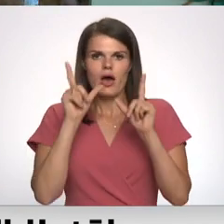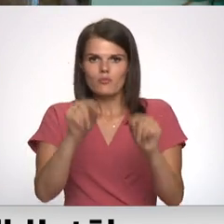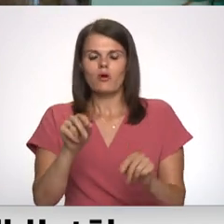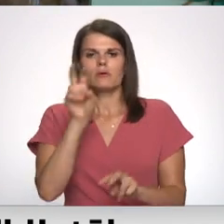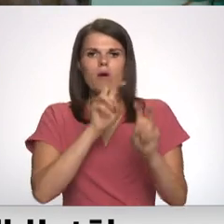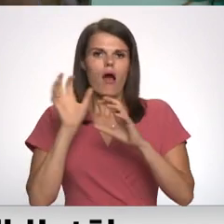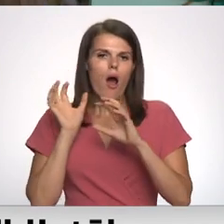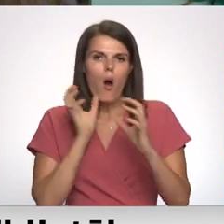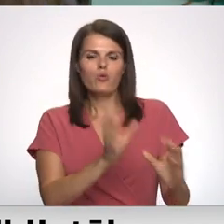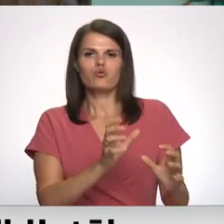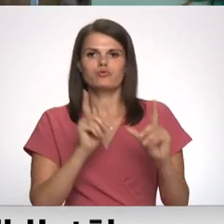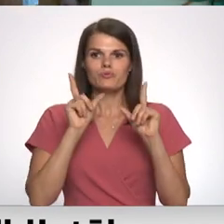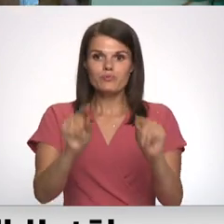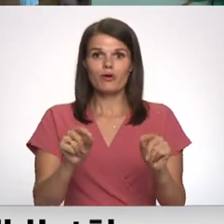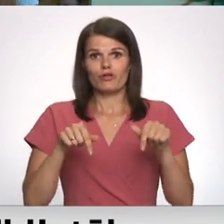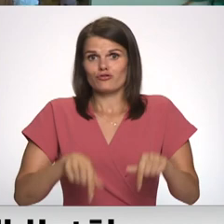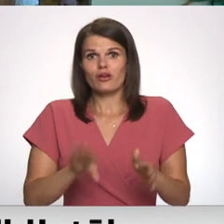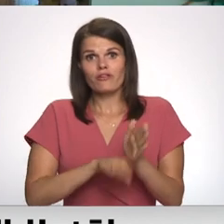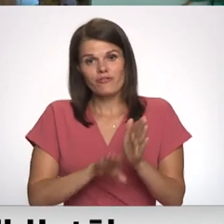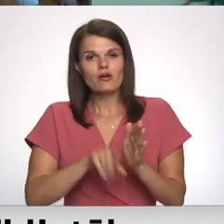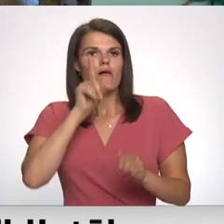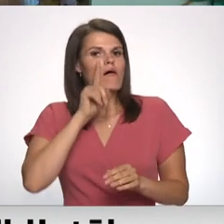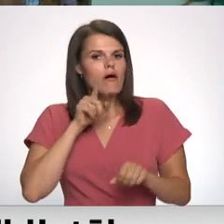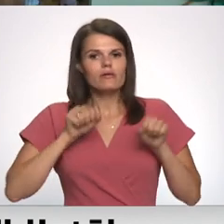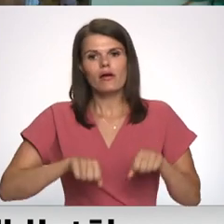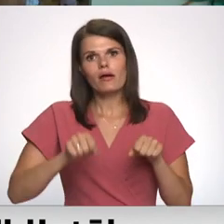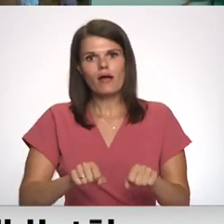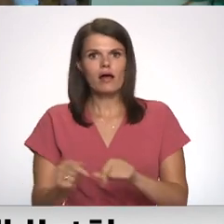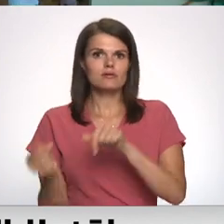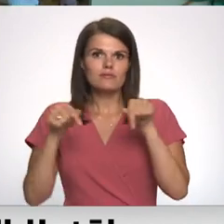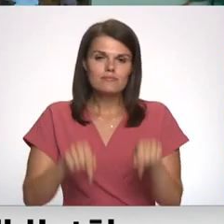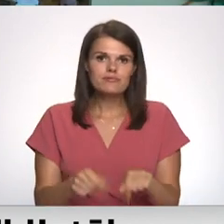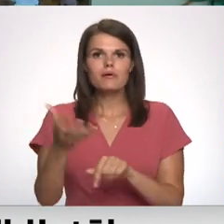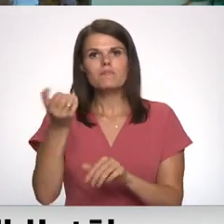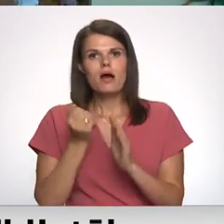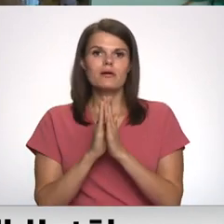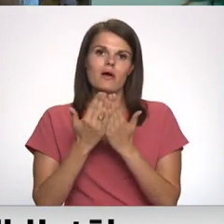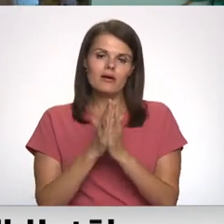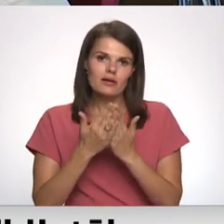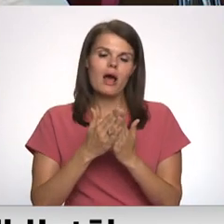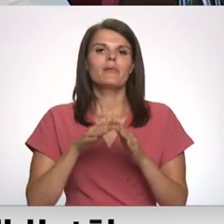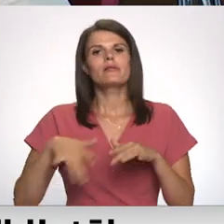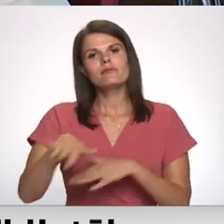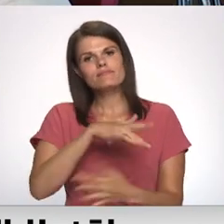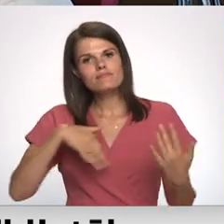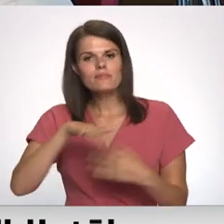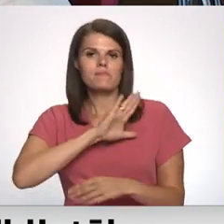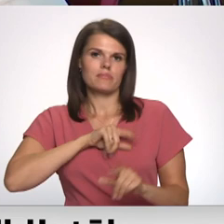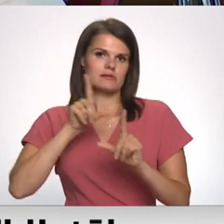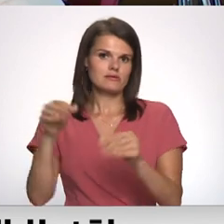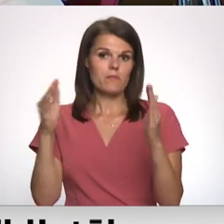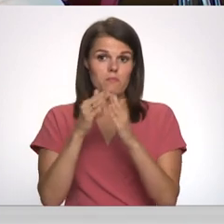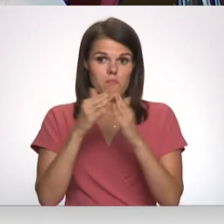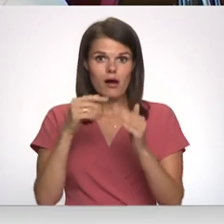autobuses, braukšana. Tagad mēs vienkārši varam atnākt ar ratiem, šeit padzīvoties, paņemt grāmatas un doties uz mājām. Kad uzzināju, ka